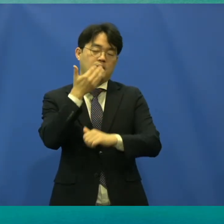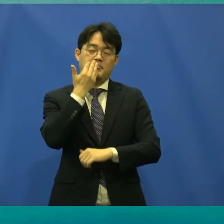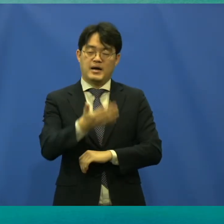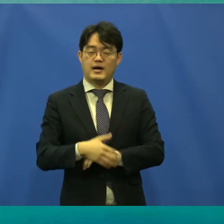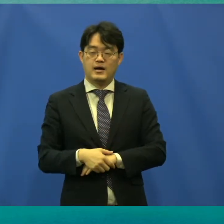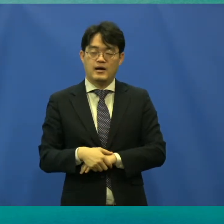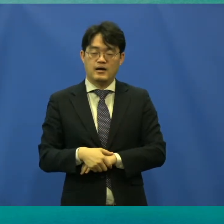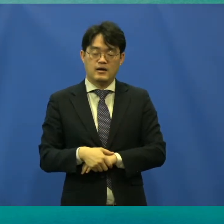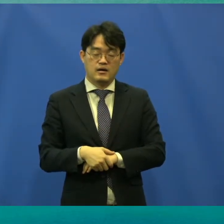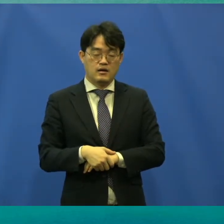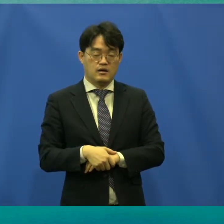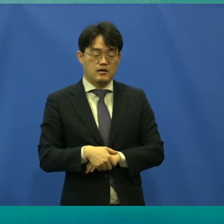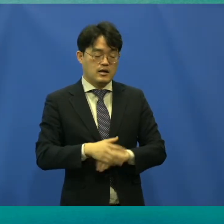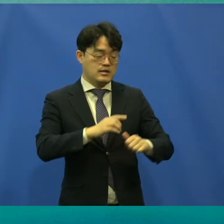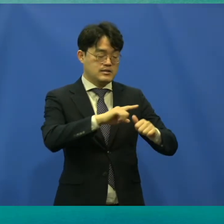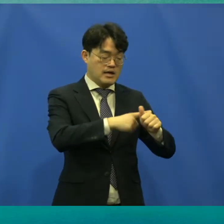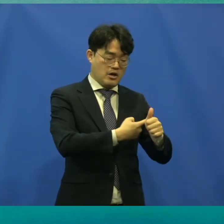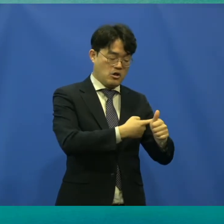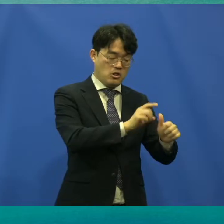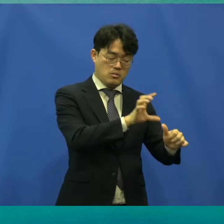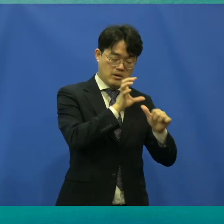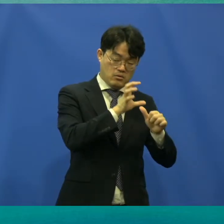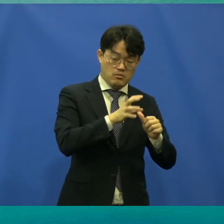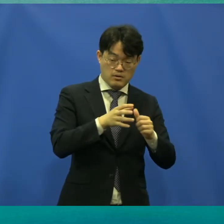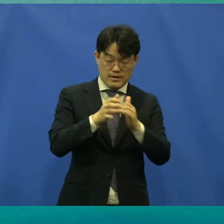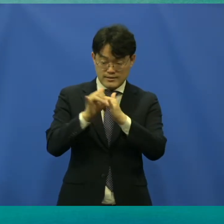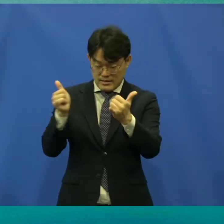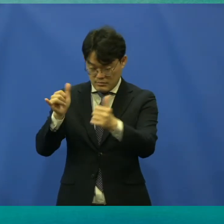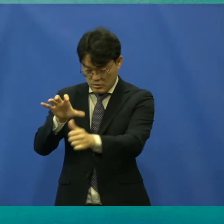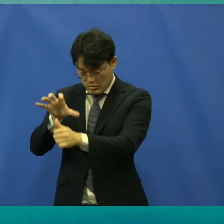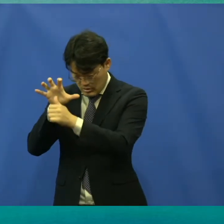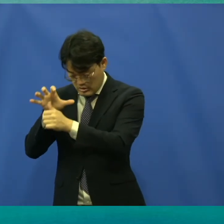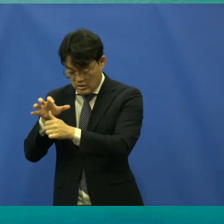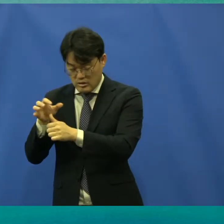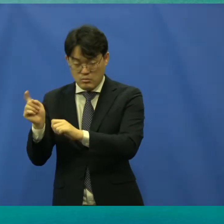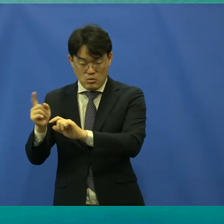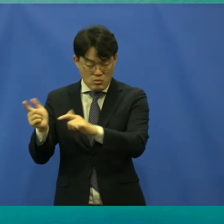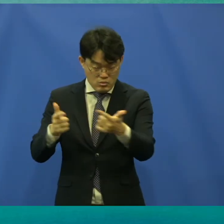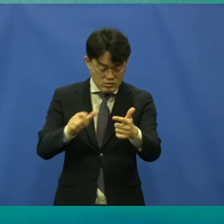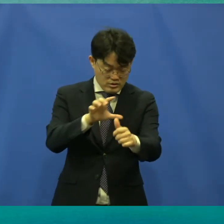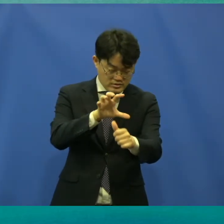사용하시기도 하시고요. 하나님은 무엇이든 동원하실 수가 있습니다.